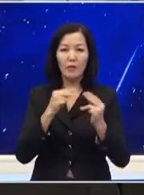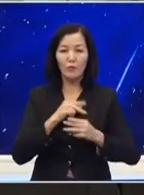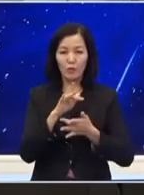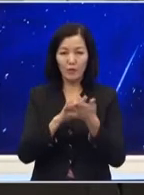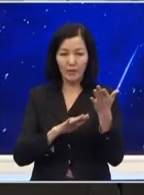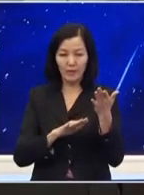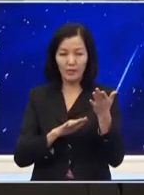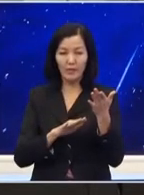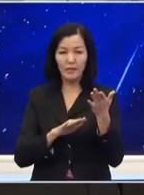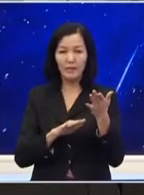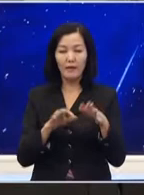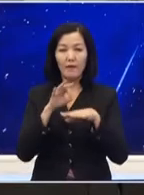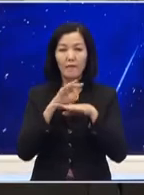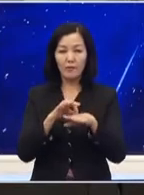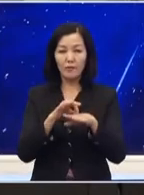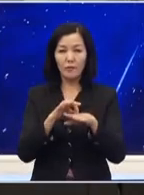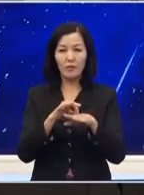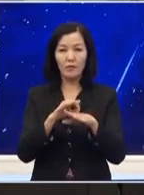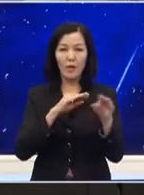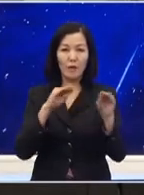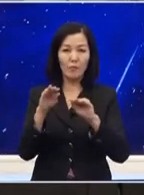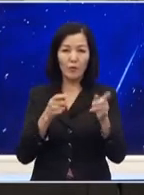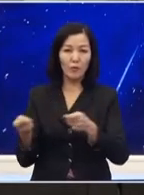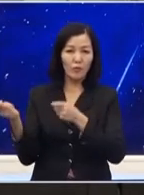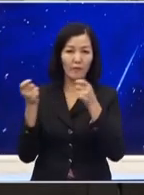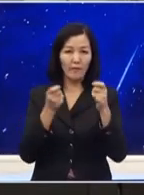продолжается. Идет оборудование, закуп